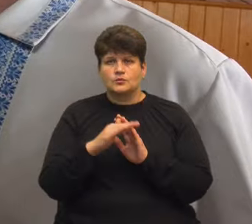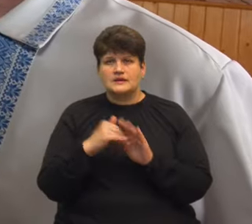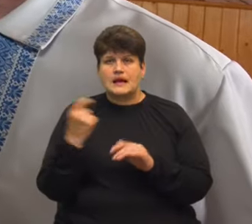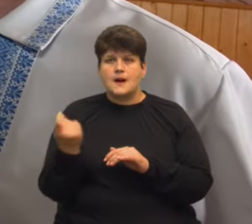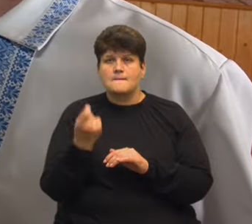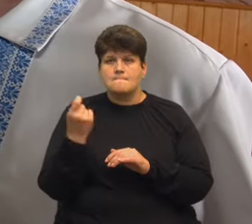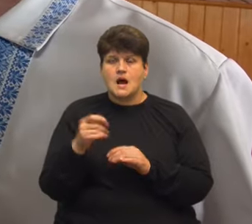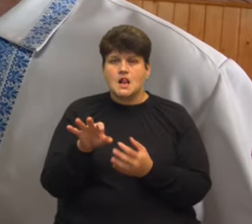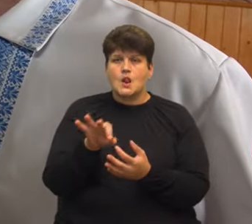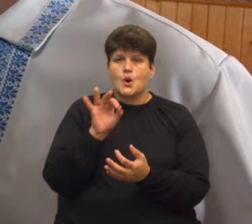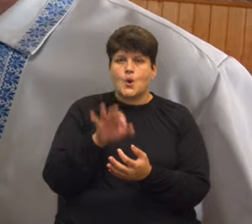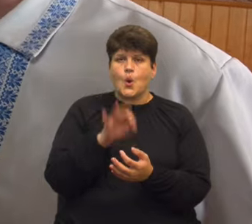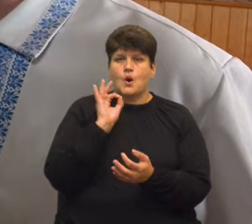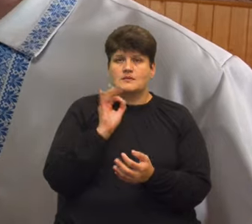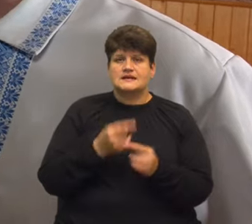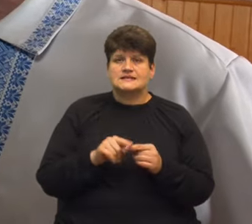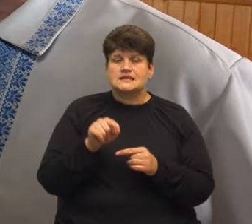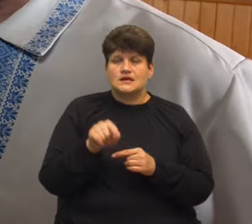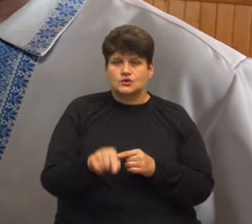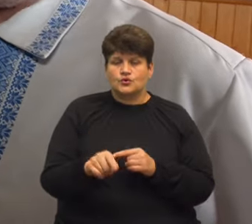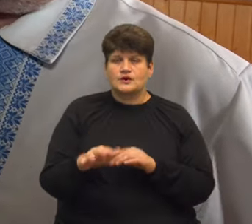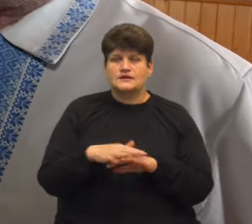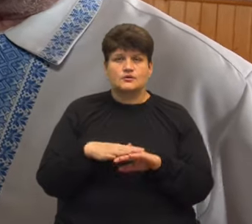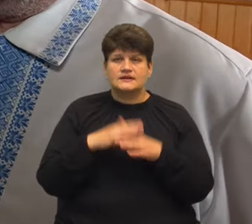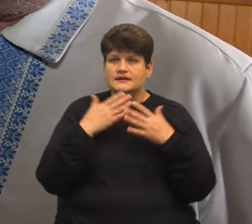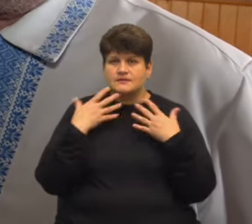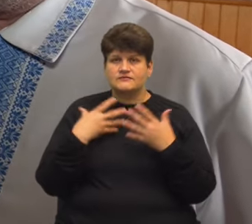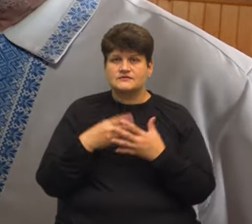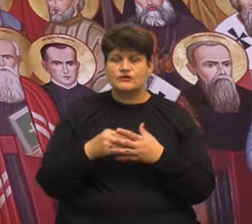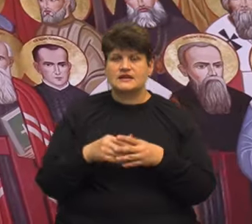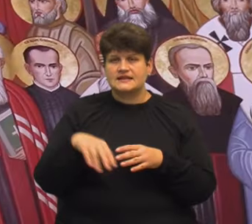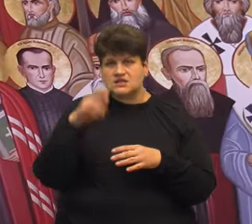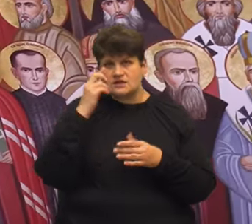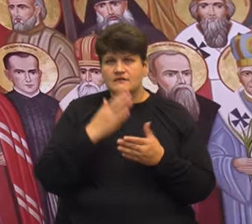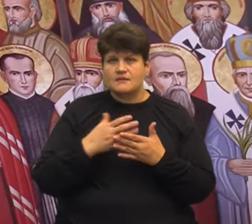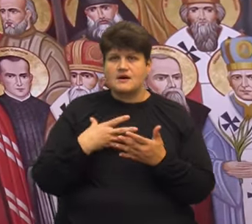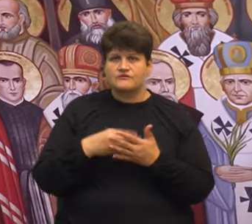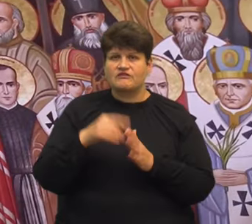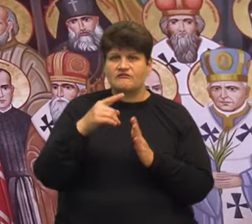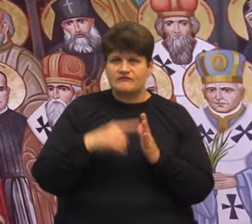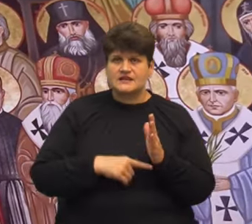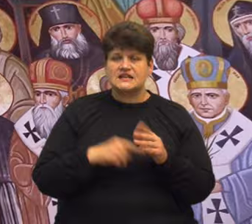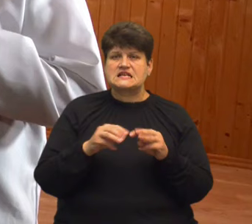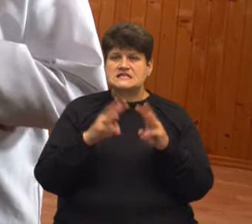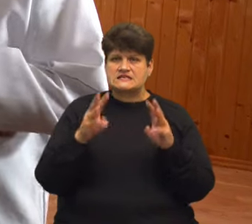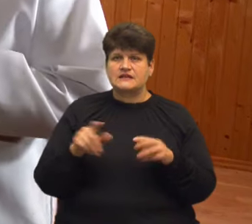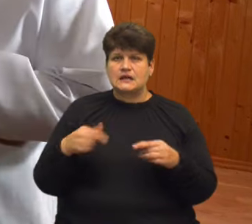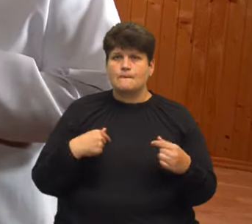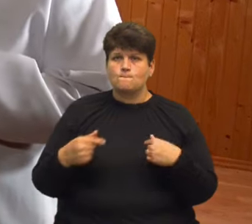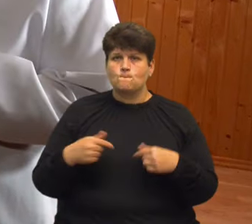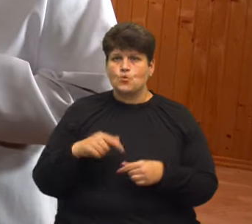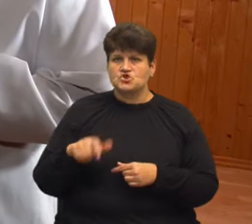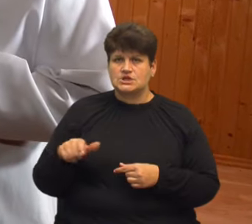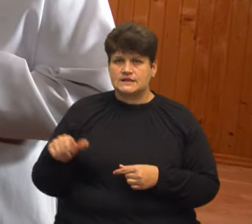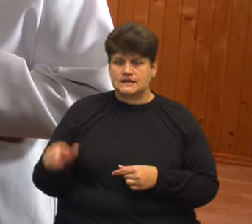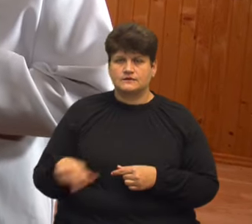Це той народ, який не мав своєї власної держави, але мав вже своїх вірних, підданих, святих, мучеників. Микола